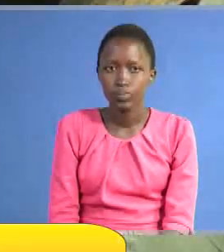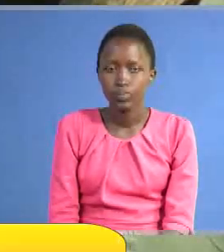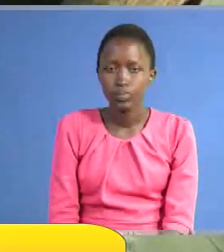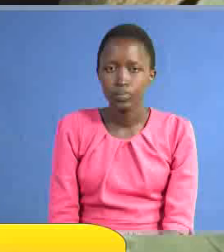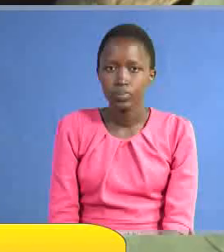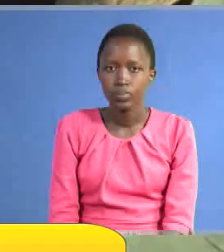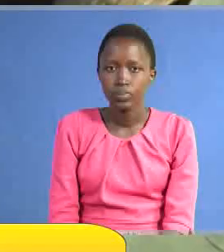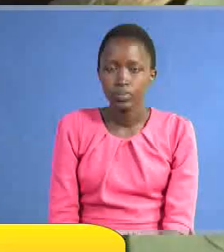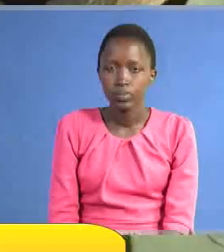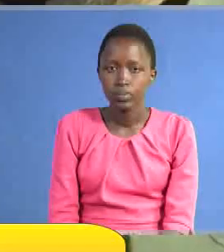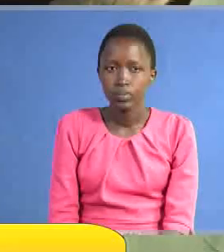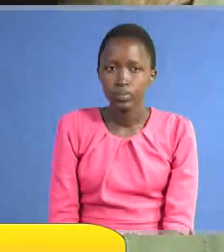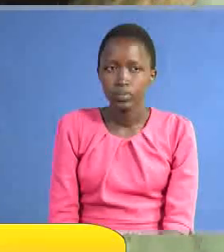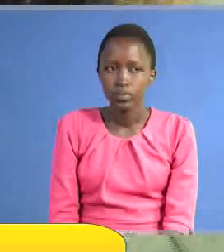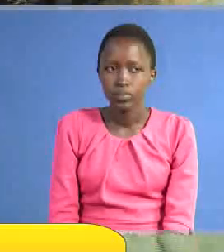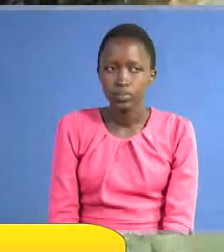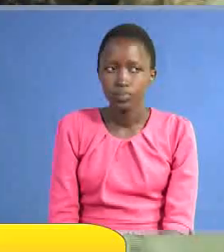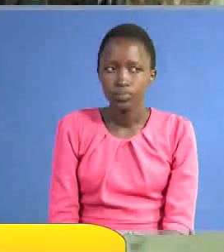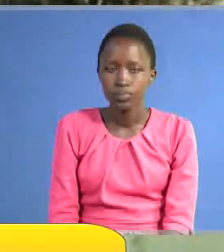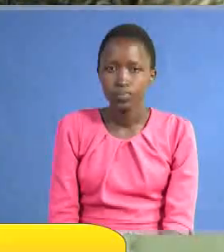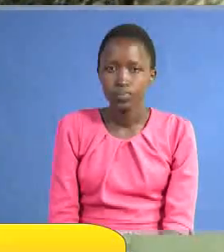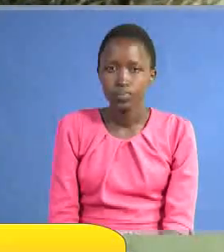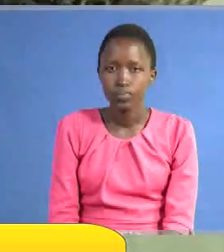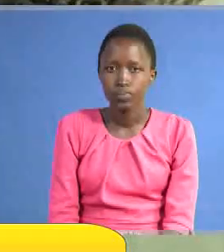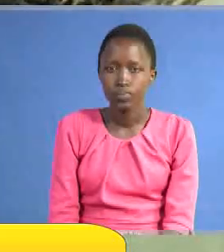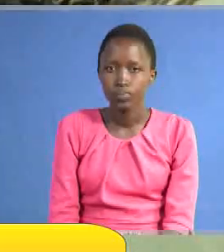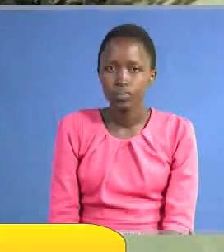along this line between